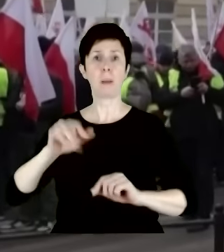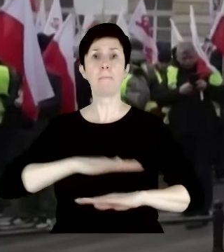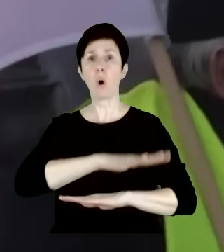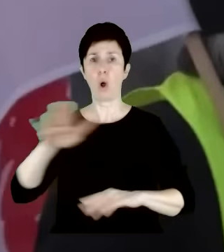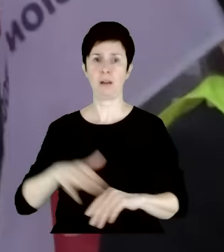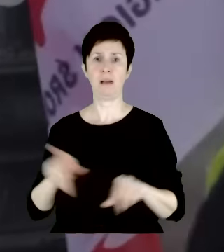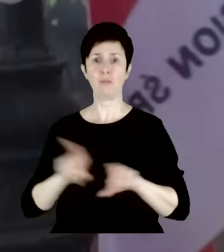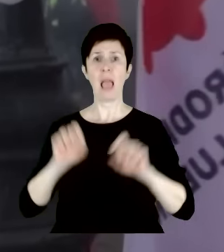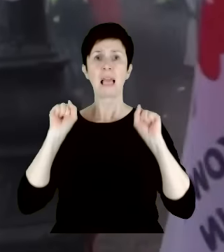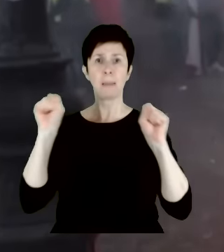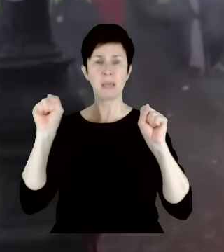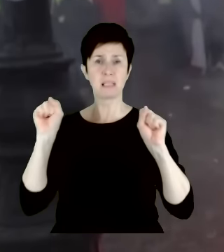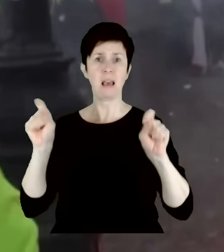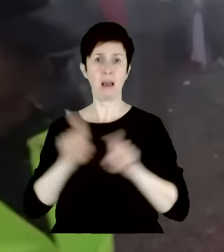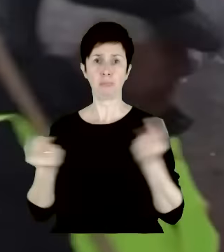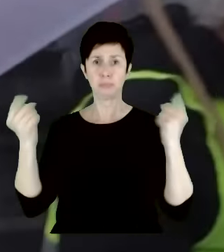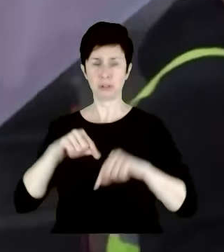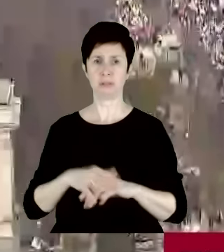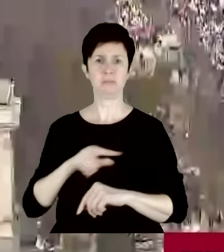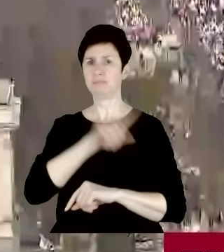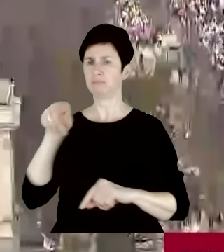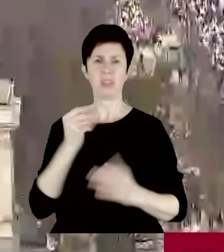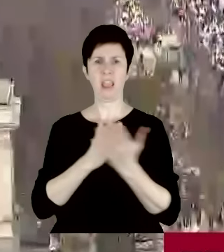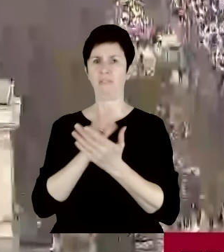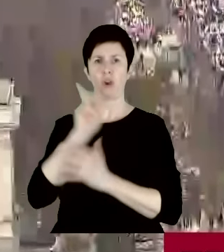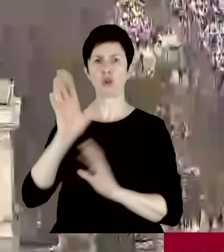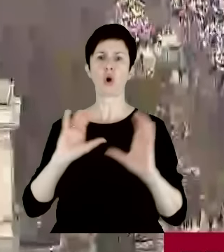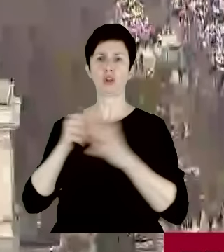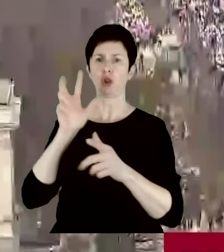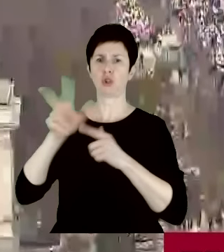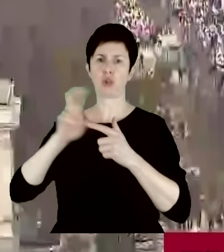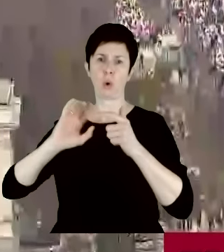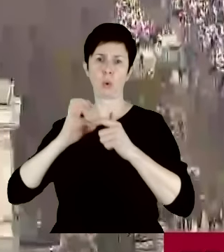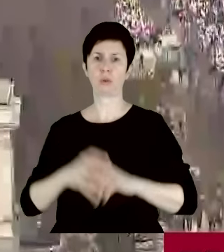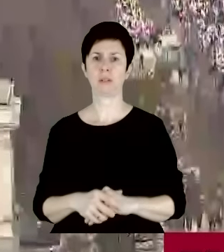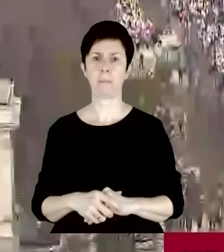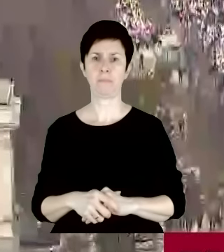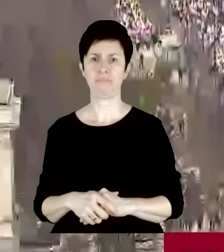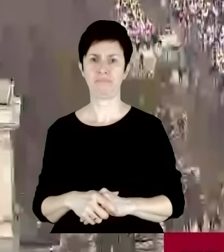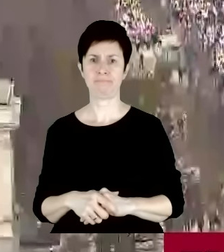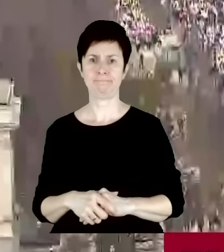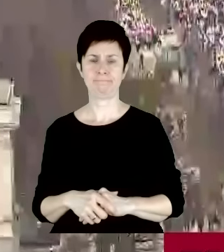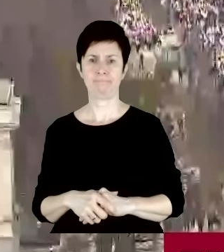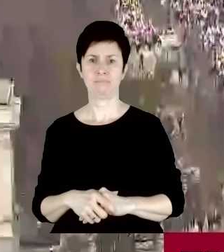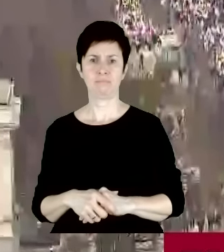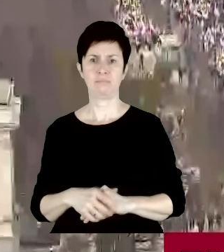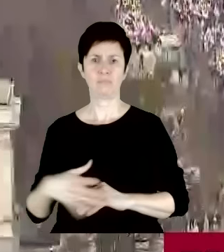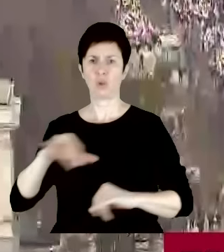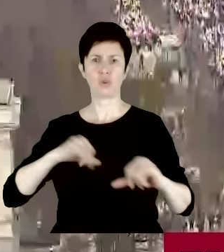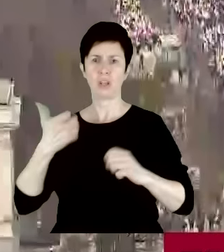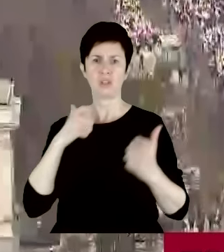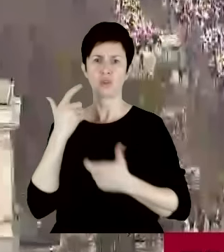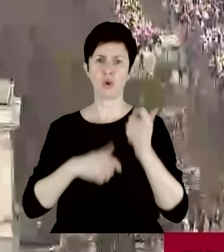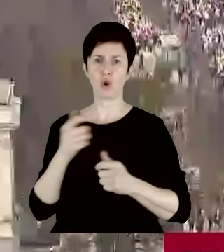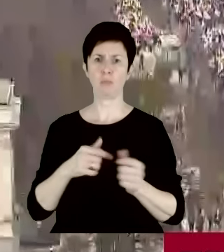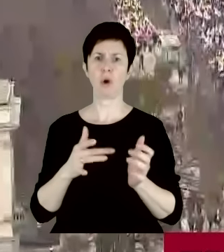kibice. Wszyscy protestujący nie wierzą koalicji 13 grudnia. Przypuszczam, że nic to na rządzących nie zrobi. Jak to premier mówił,